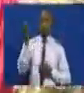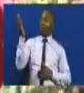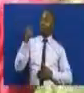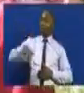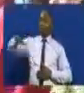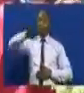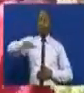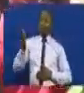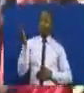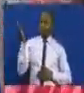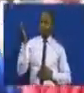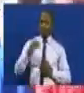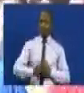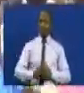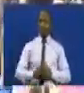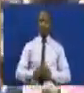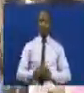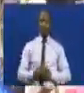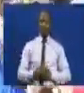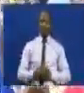huu wa Koa.